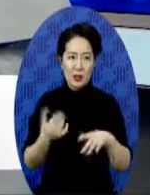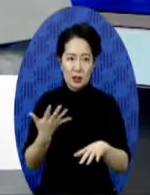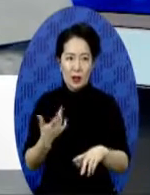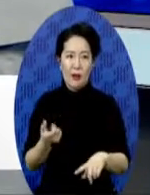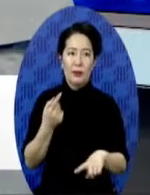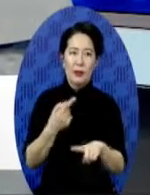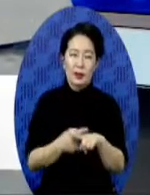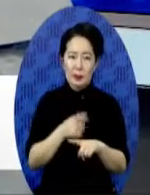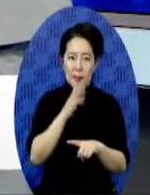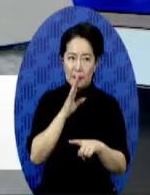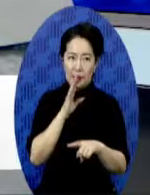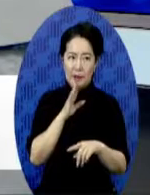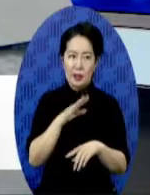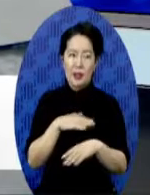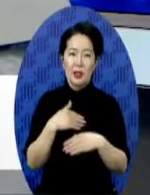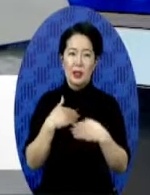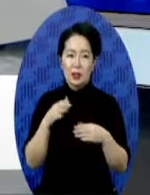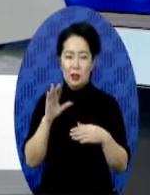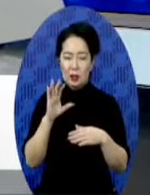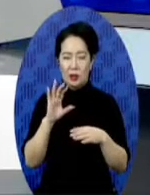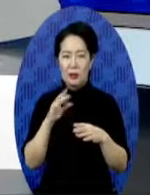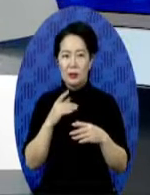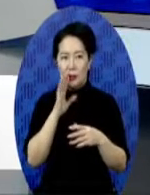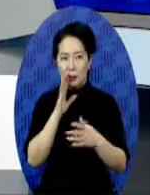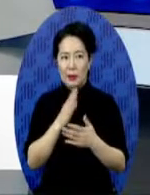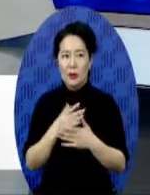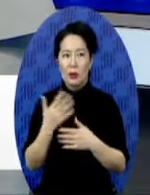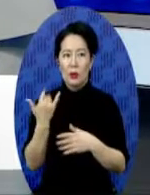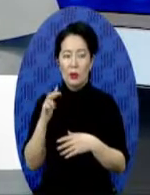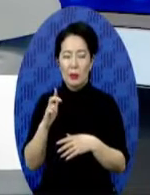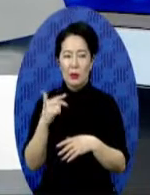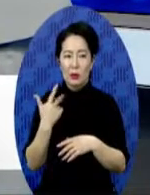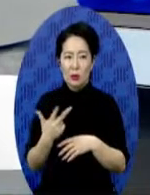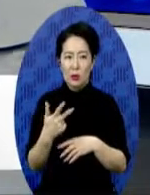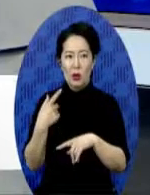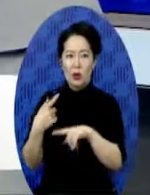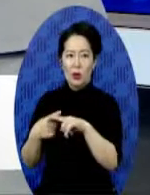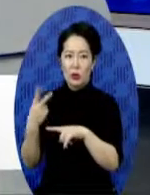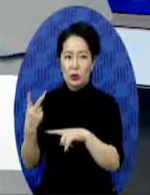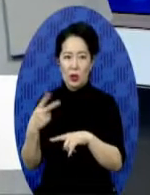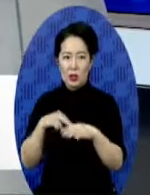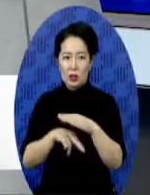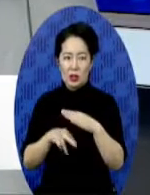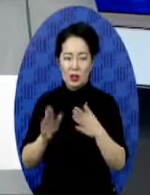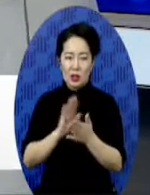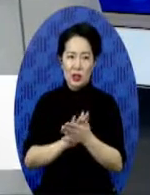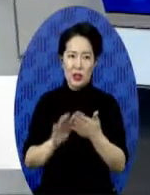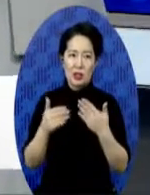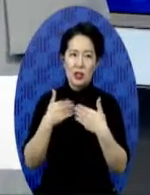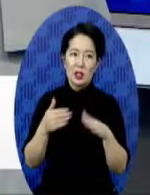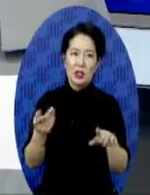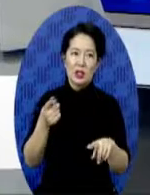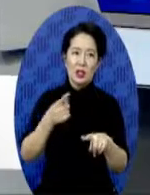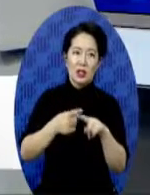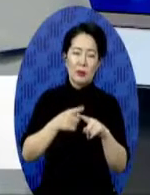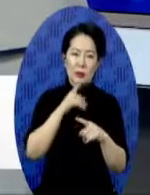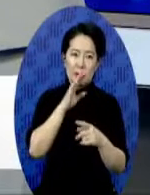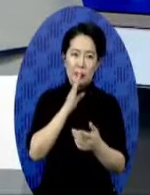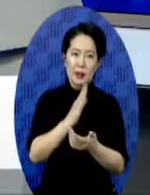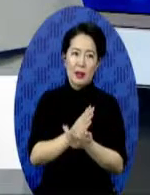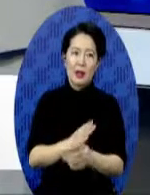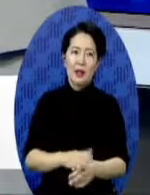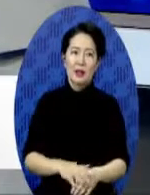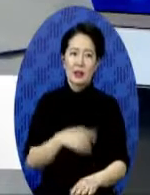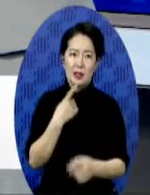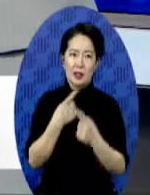5 сургууль оноос өмнө орно. Нийслэлд 3 орон нутагт 2 цэцэрлэг шинээр нэмэгдэж баригдана